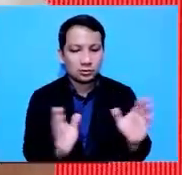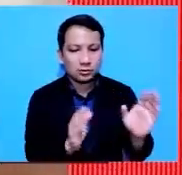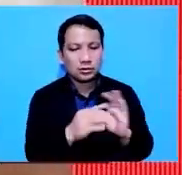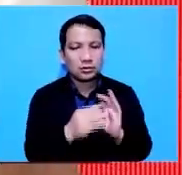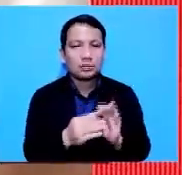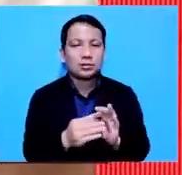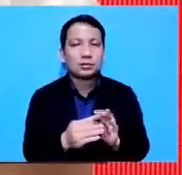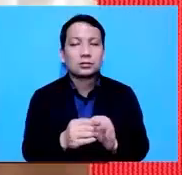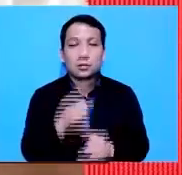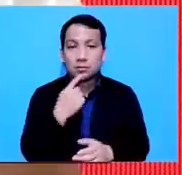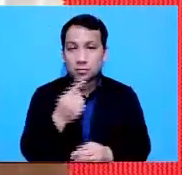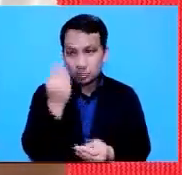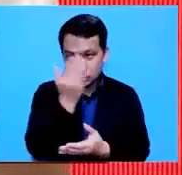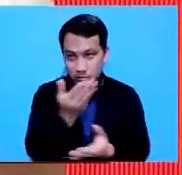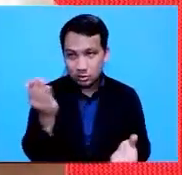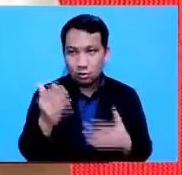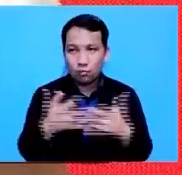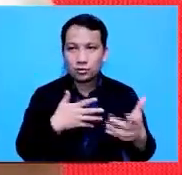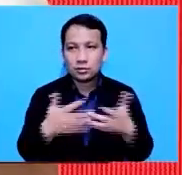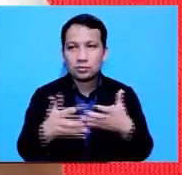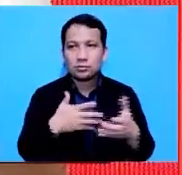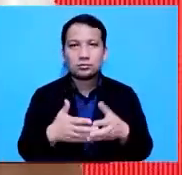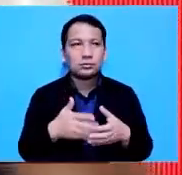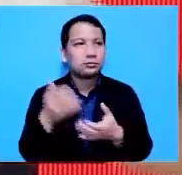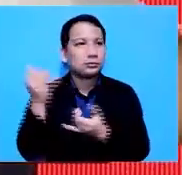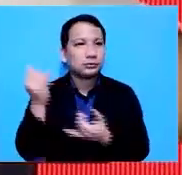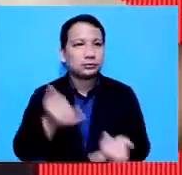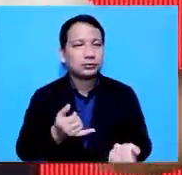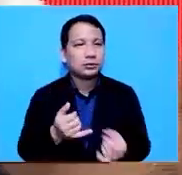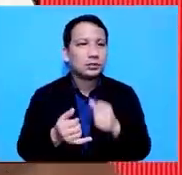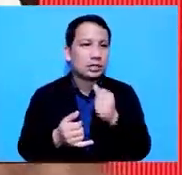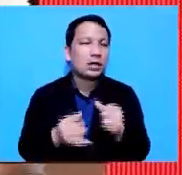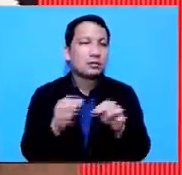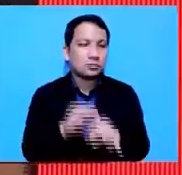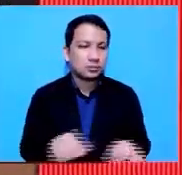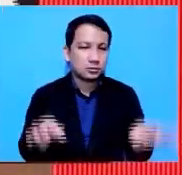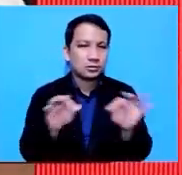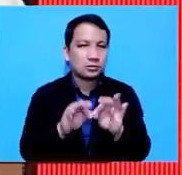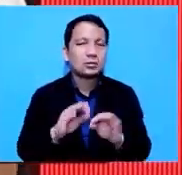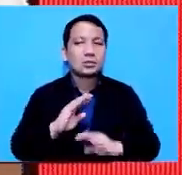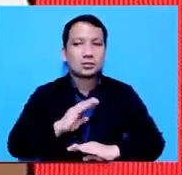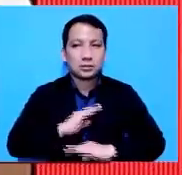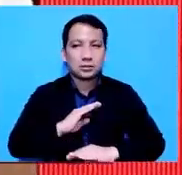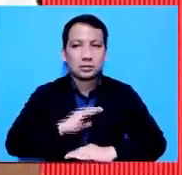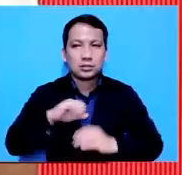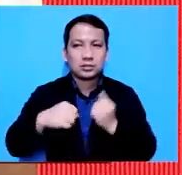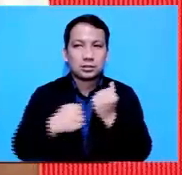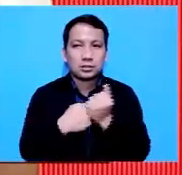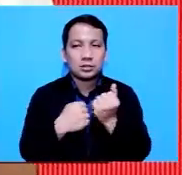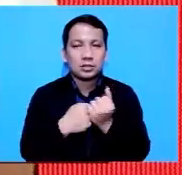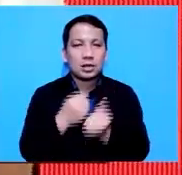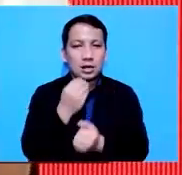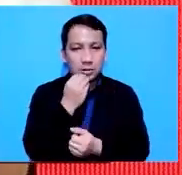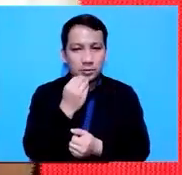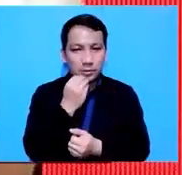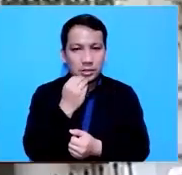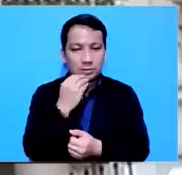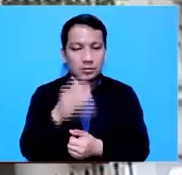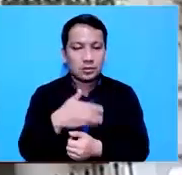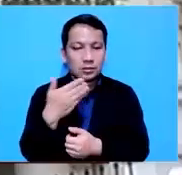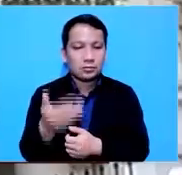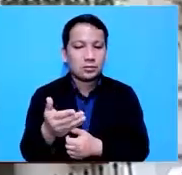masasabi natin kahit na hindi na tayo mag-import, ay meron tayong sapat na supply na pagkain para sa ating mga